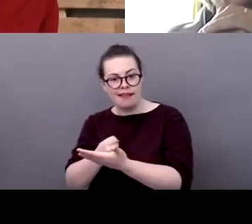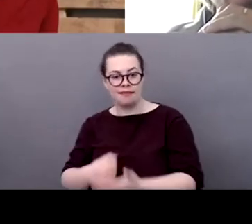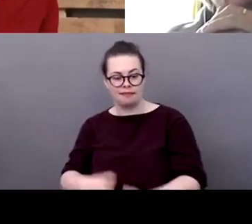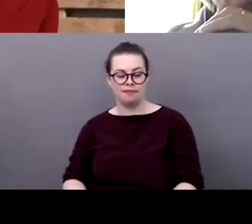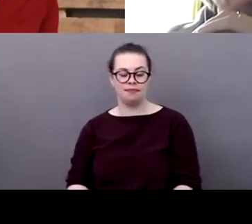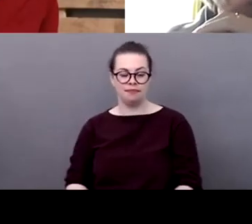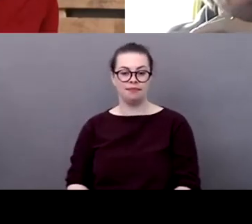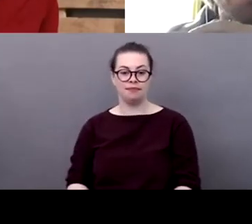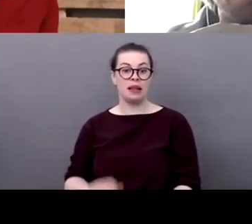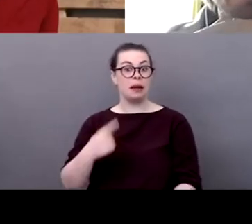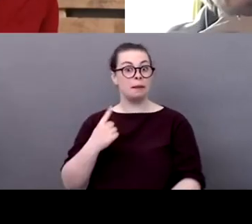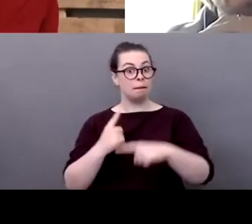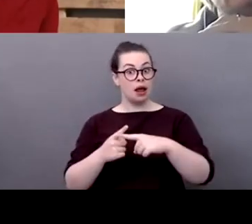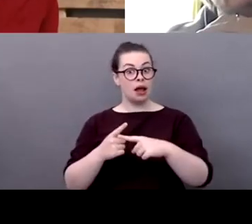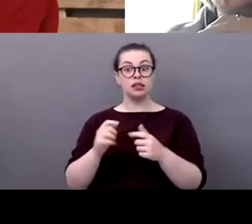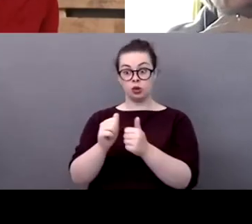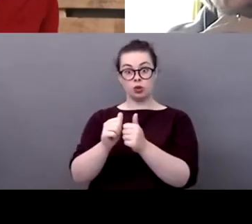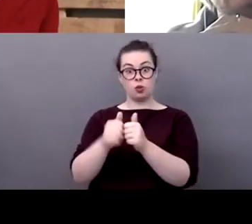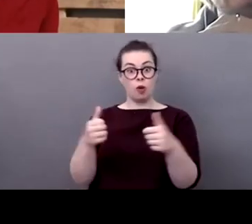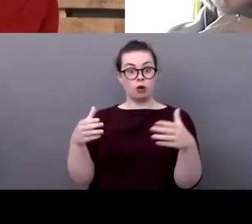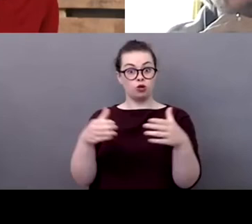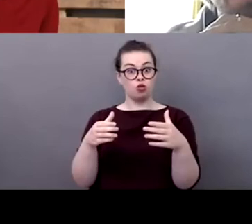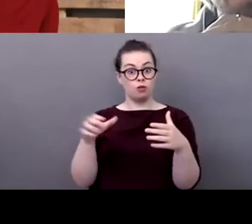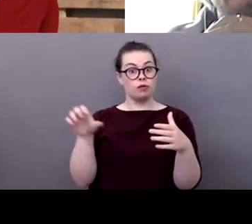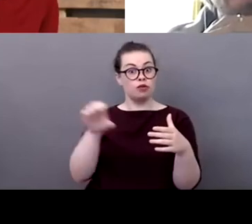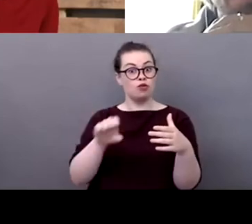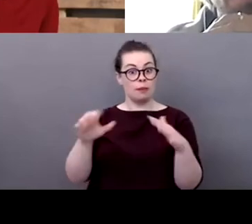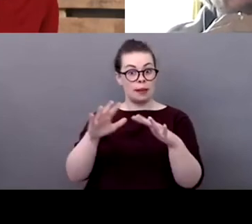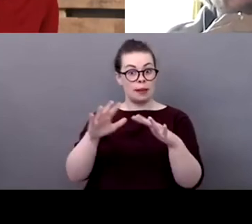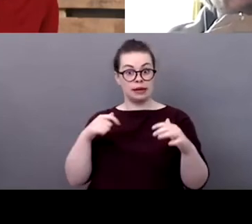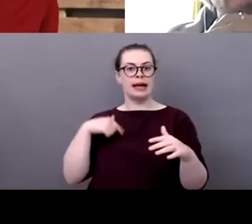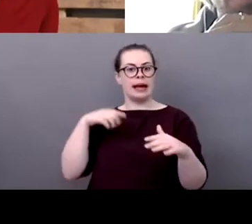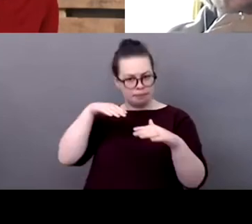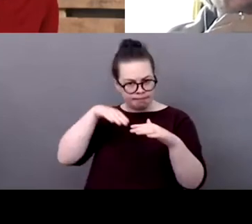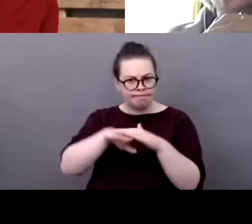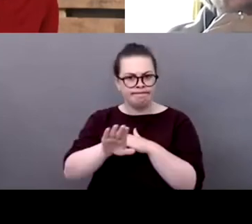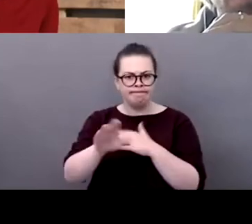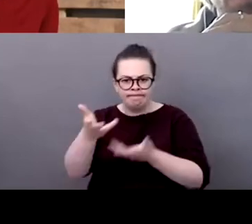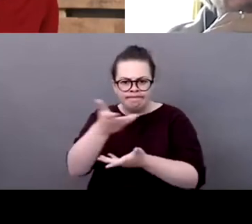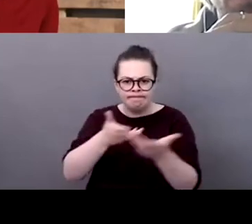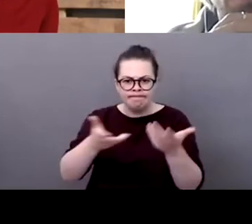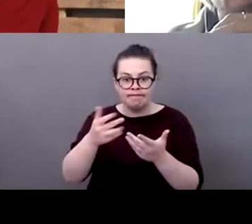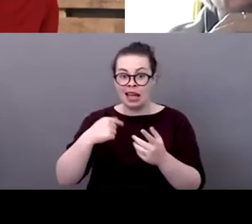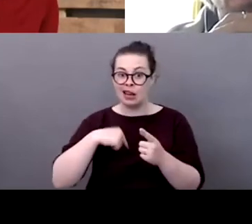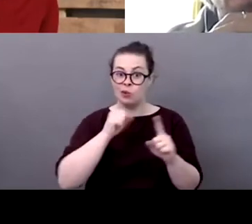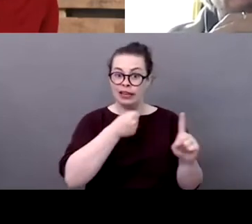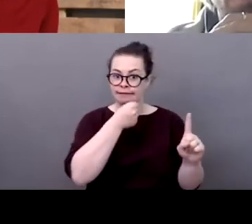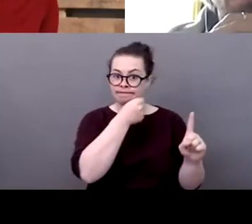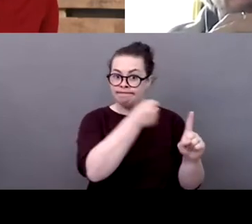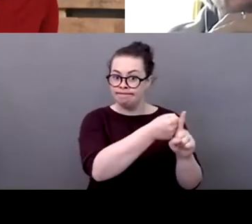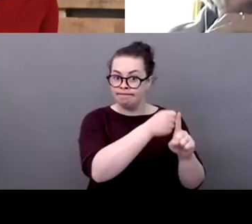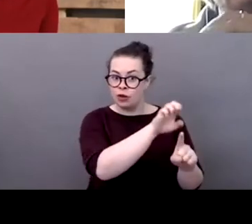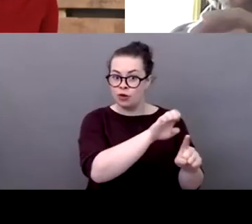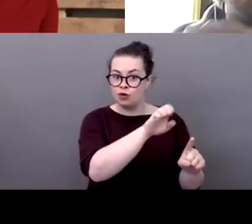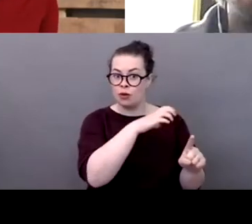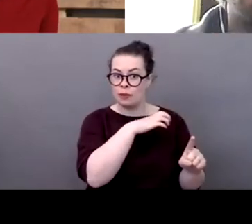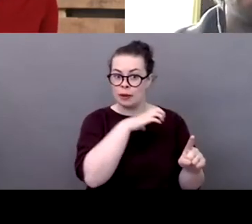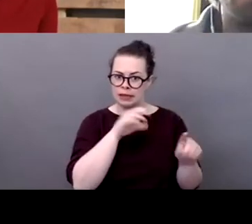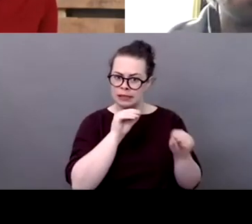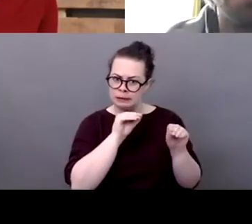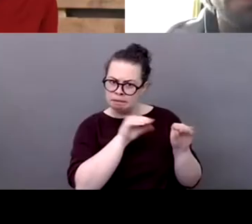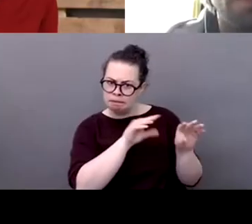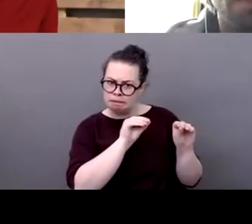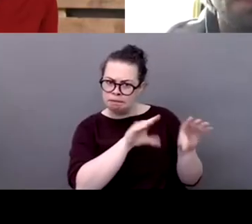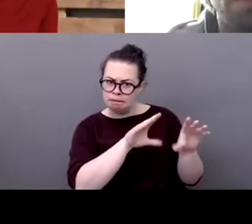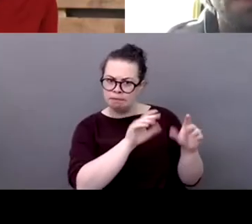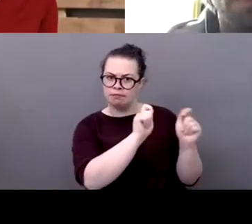commission culture. Mais le sport, c'est évidemment un intérêt que portent de nombreux députés qui ont soutenu la création de ce groupe. On vient